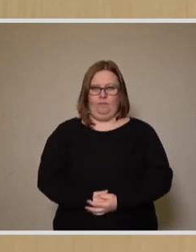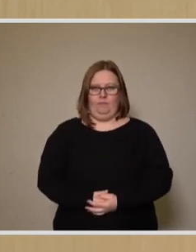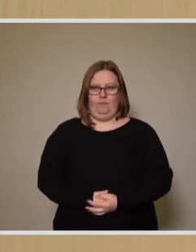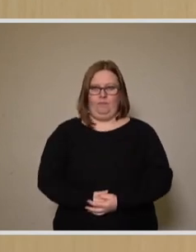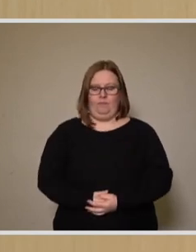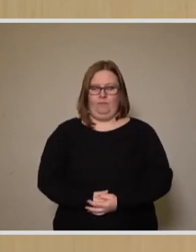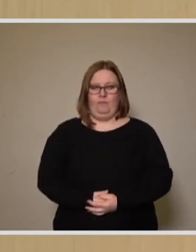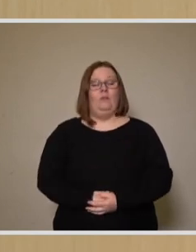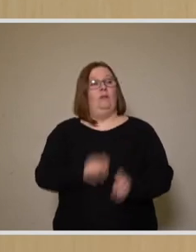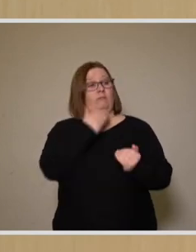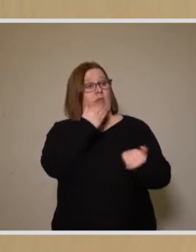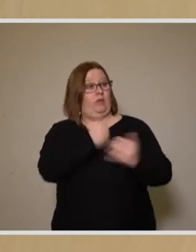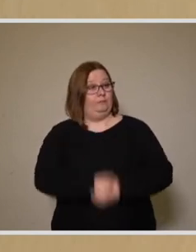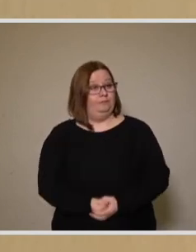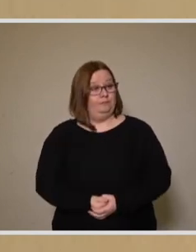Vielen Dank.